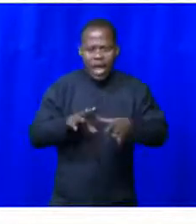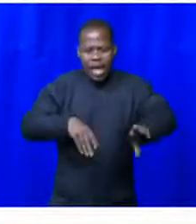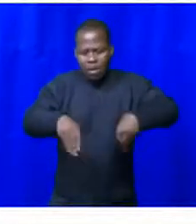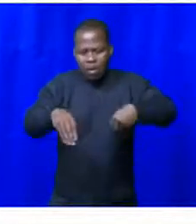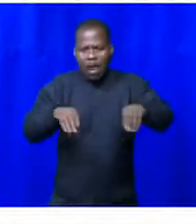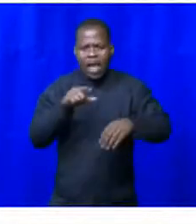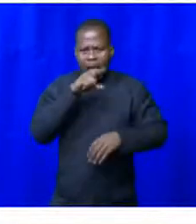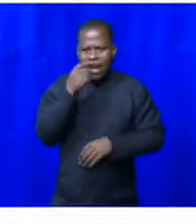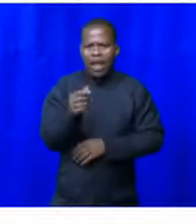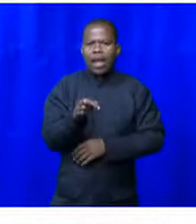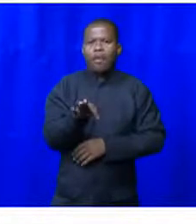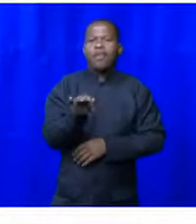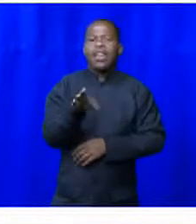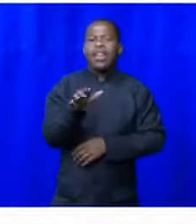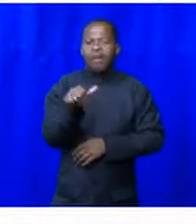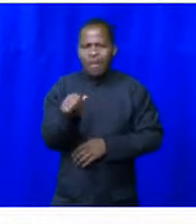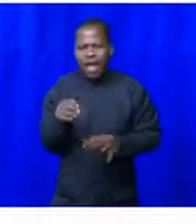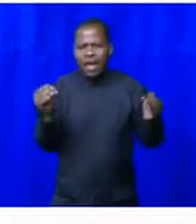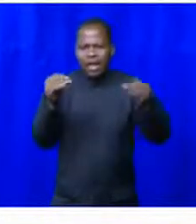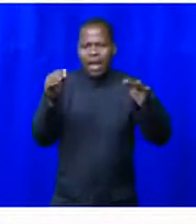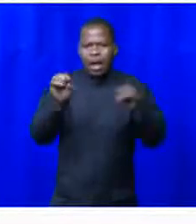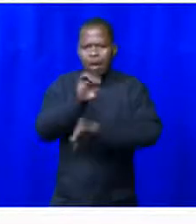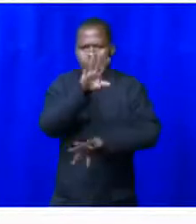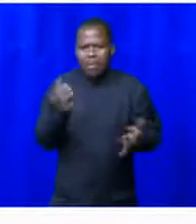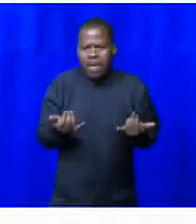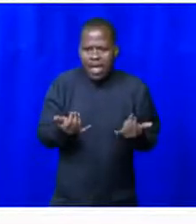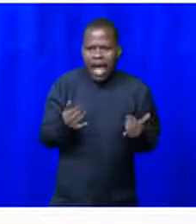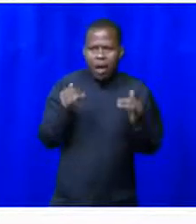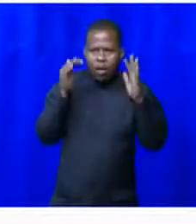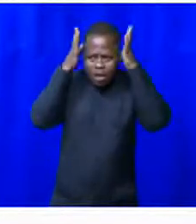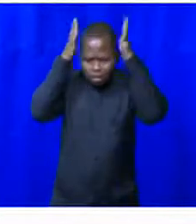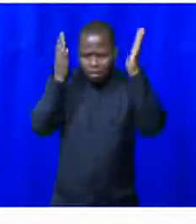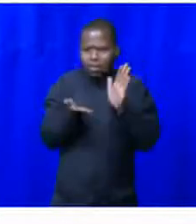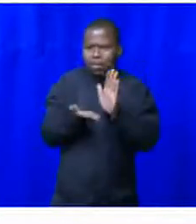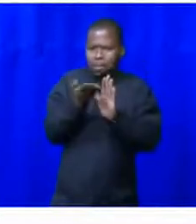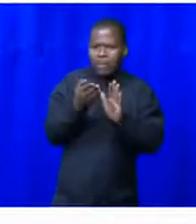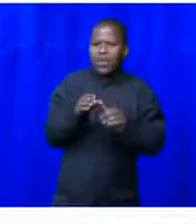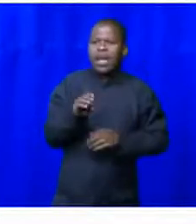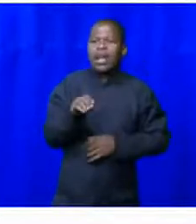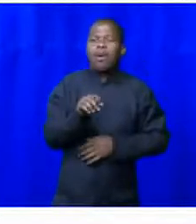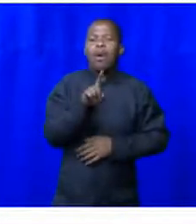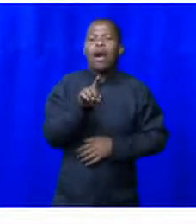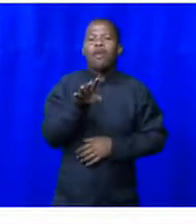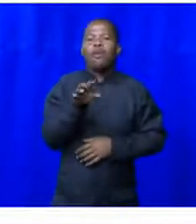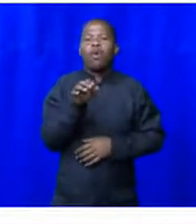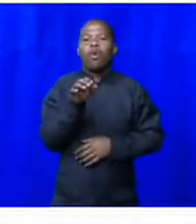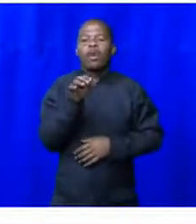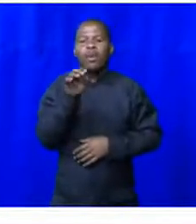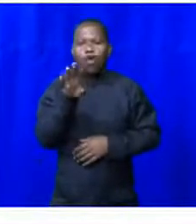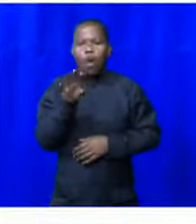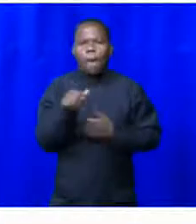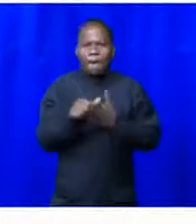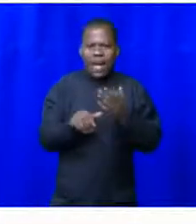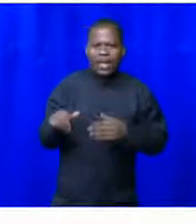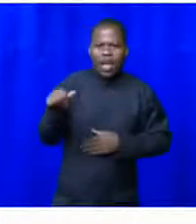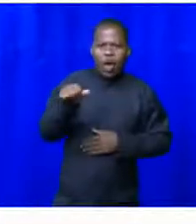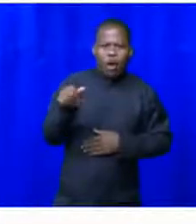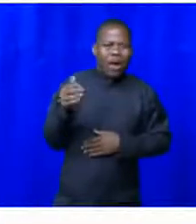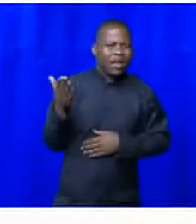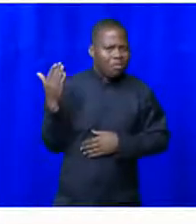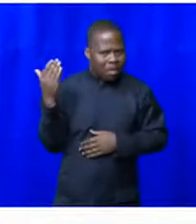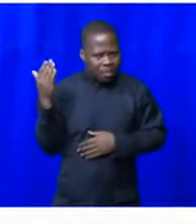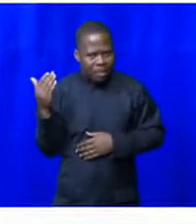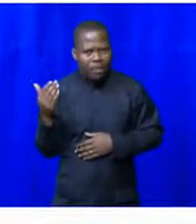edlalisa umdlalo webhola i-FIFA. Lokhu kusho ukuthi isihlangise senyukile kulandzela ukuthi sibe senzaweni yes-144 ngenyanga yengcina